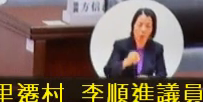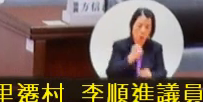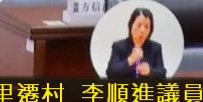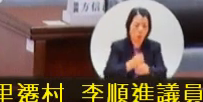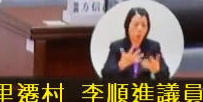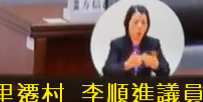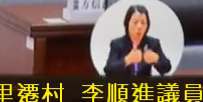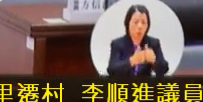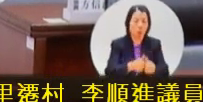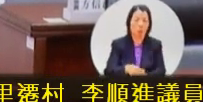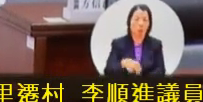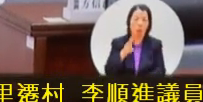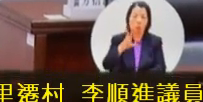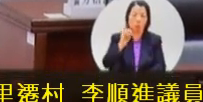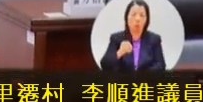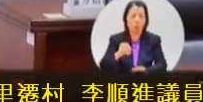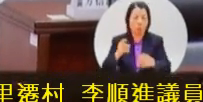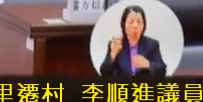25000多人住在沿海，